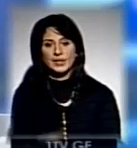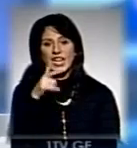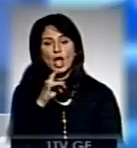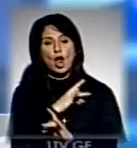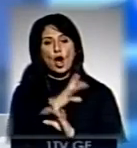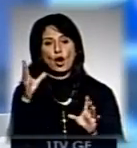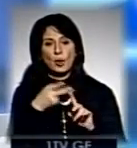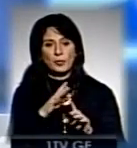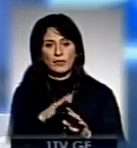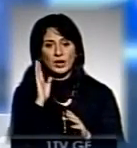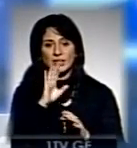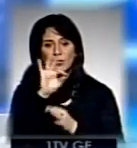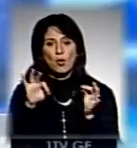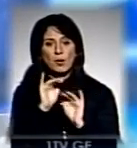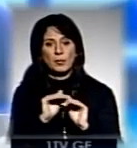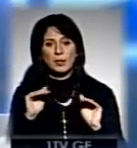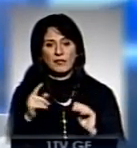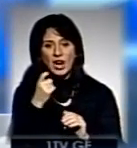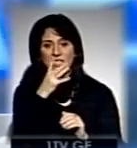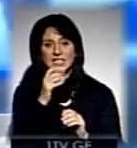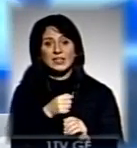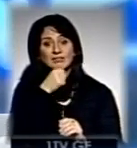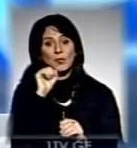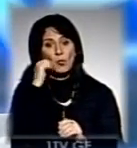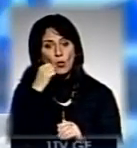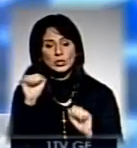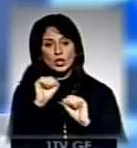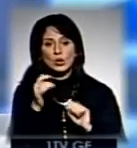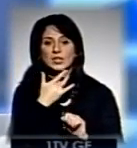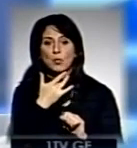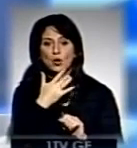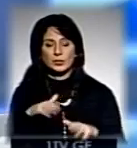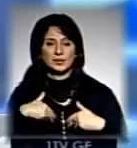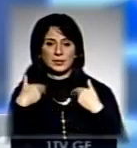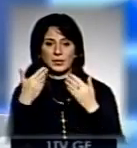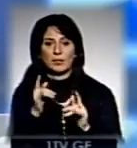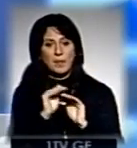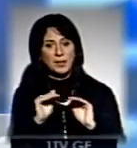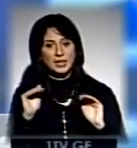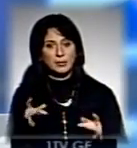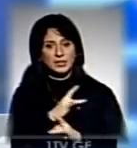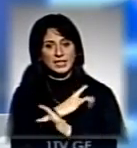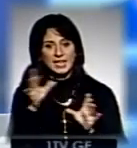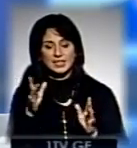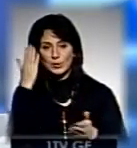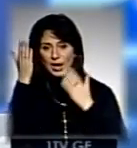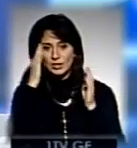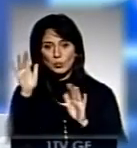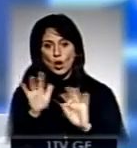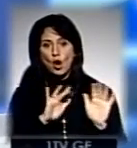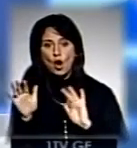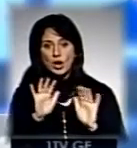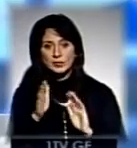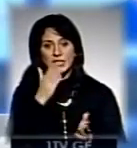გერბის დღესასწაული უდედმამო დარჩენილ ბავშვებსა და 100 წელს გადაცილებულ მოხუცებს გორის მუნიციპალიტეტმა მიულოცა. პატარებისთვის სადღესასწაულო განსართობი